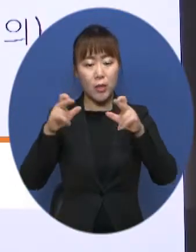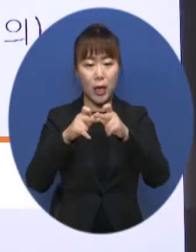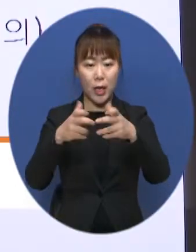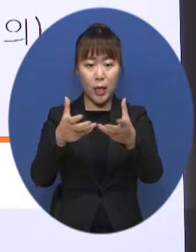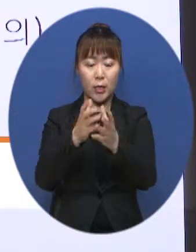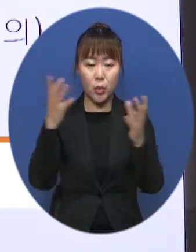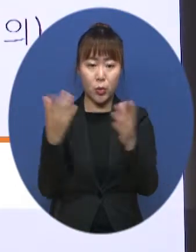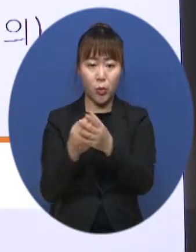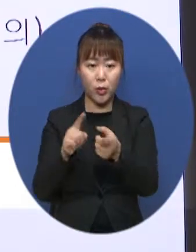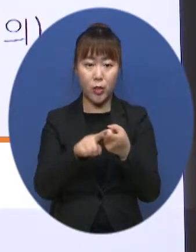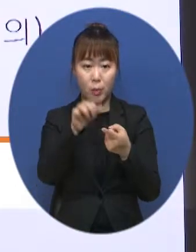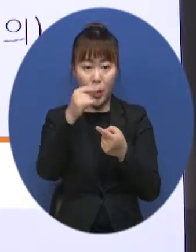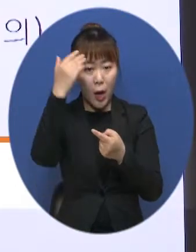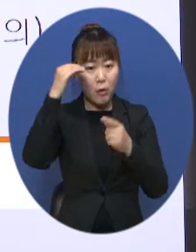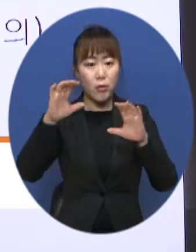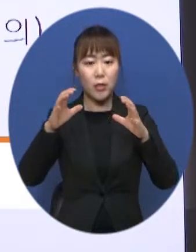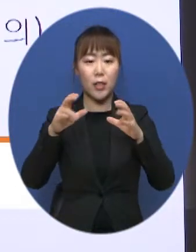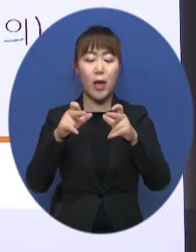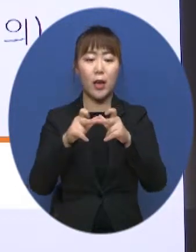한국장애인단체총연합회,